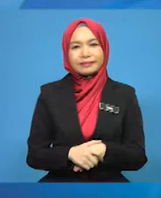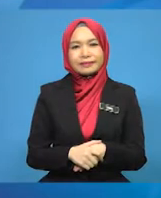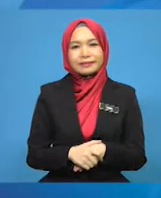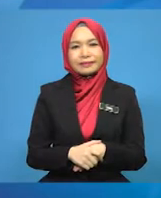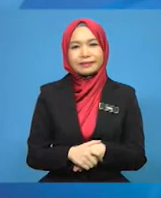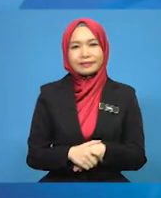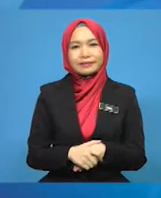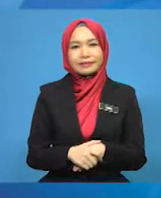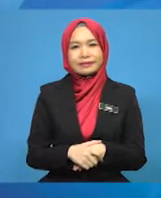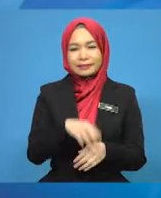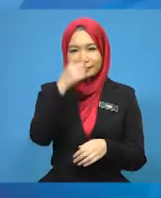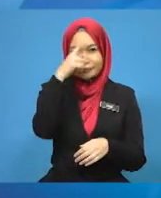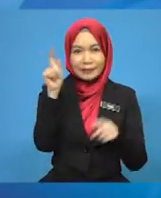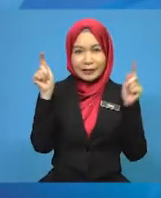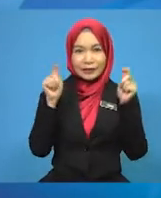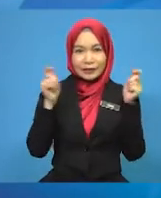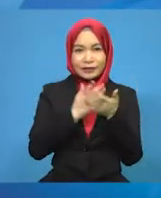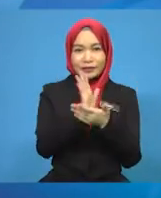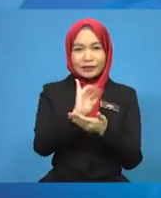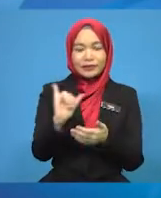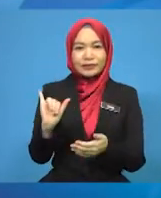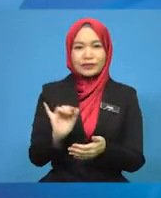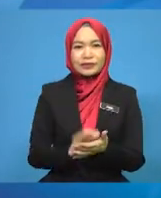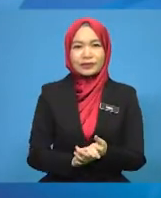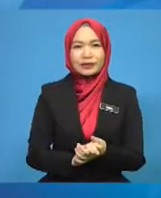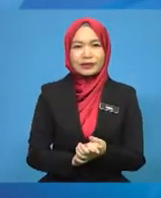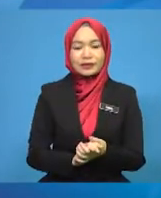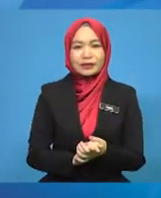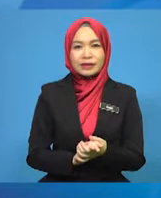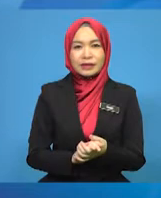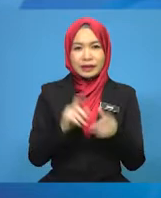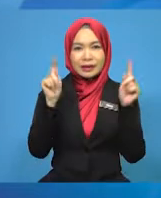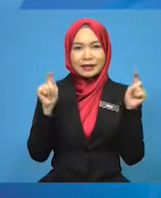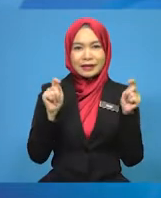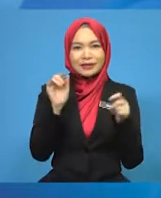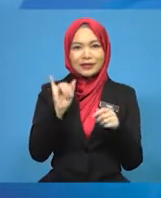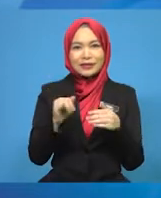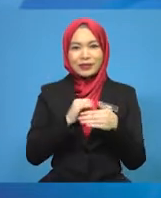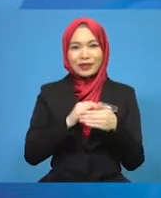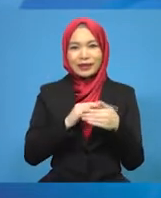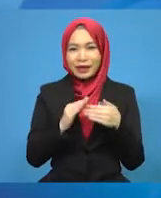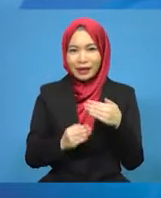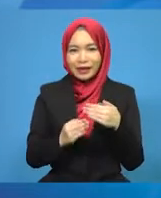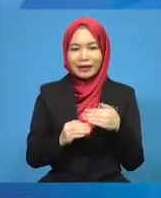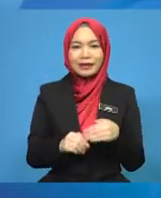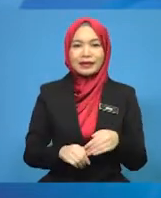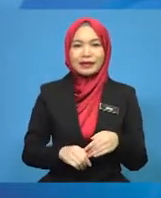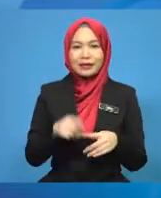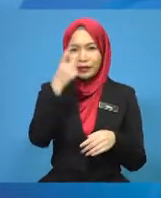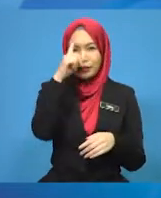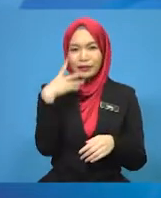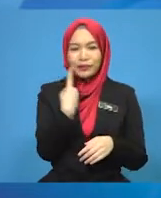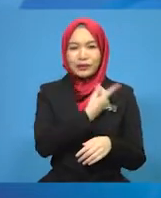Baiklah, untuk subtopik yang seterusnya, ianya adalah subtopik yang terakhir bagi kita. Ianya adalah